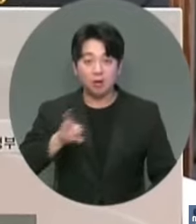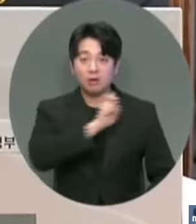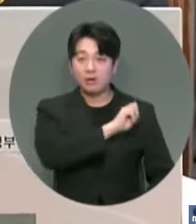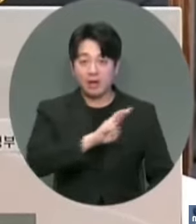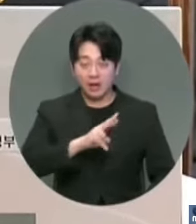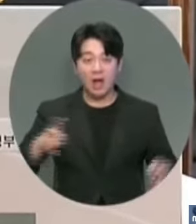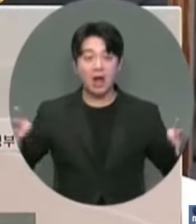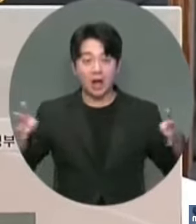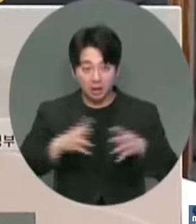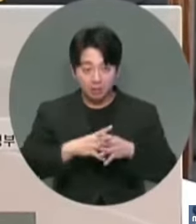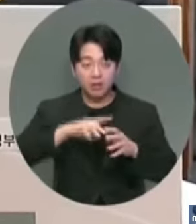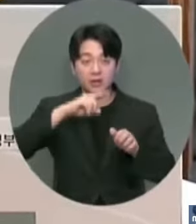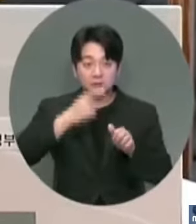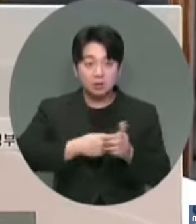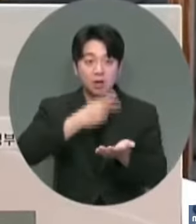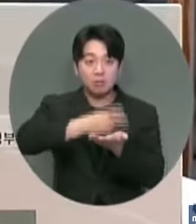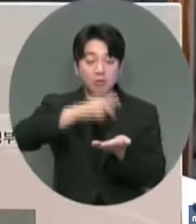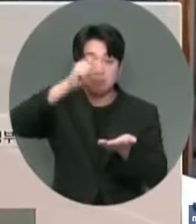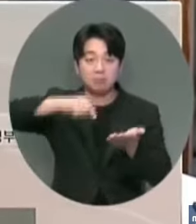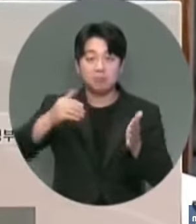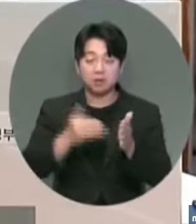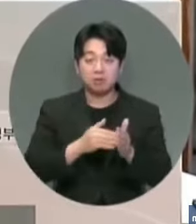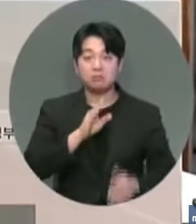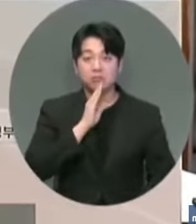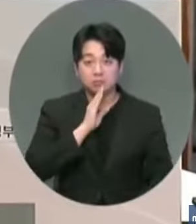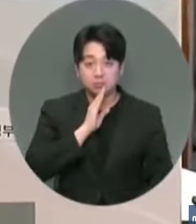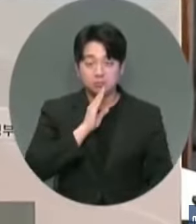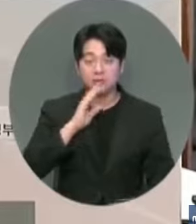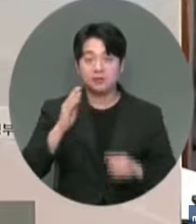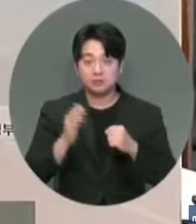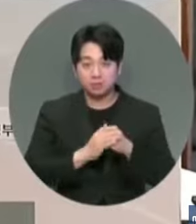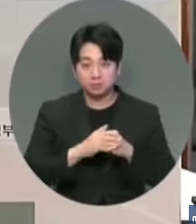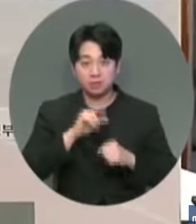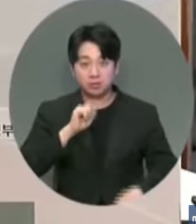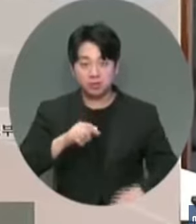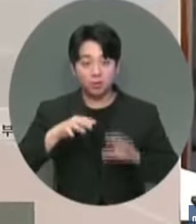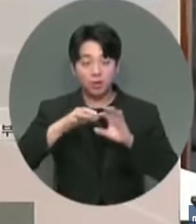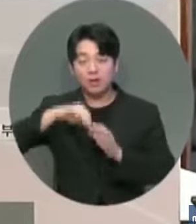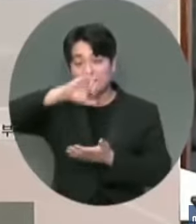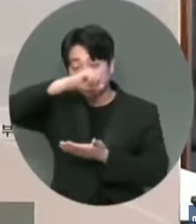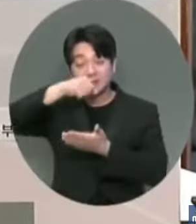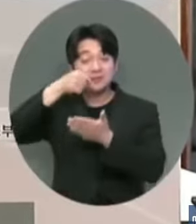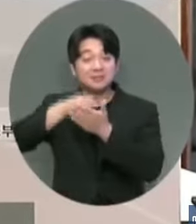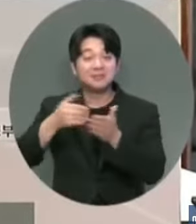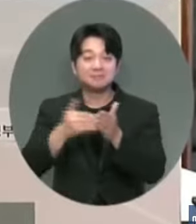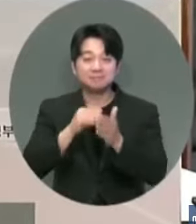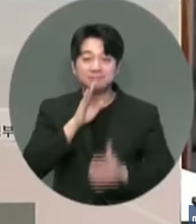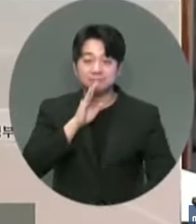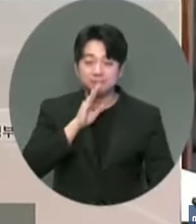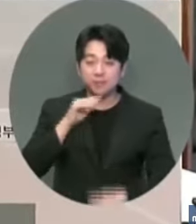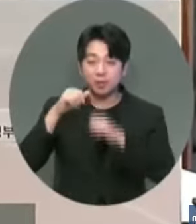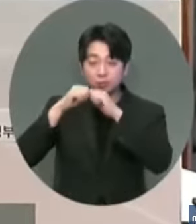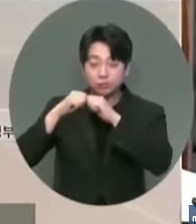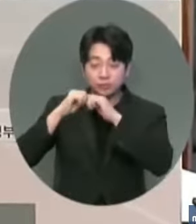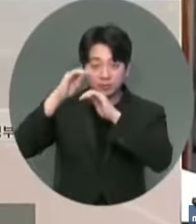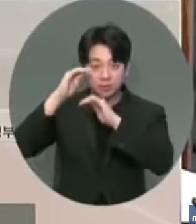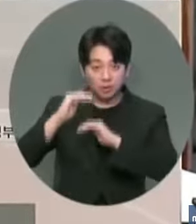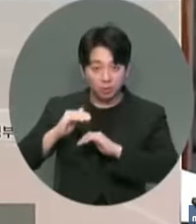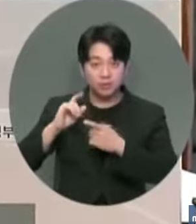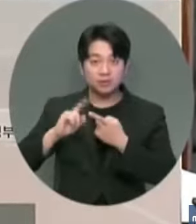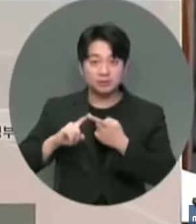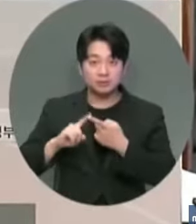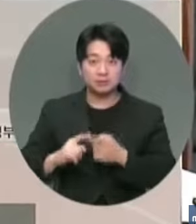합의해가지고 이 법이 제정이 된 거잖아요. 네, 그래서 지금 이 부분은 예산에 잡힌 거고요. 그 구체적인 내용에 대해서는 제가 정확히